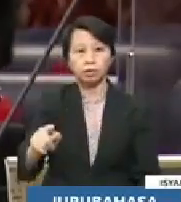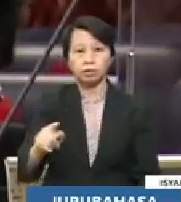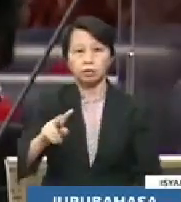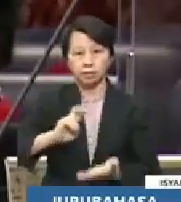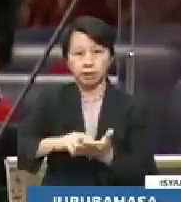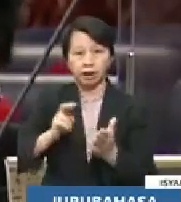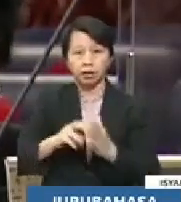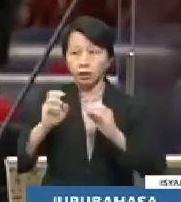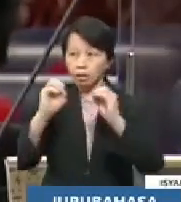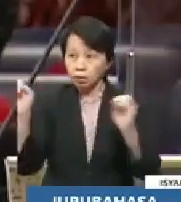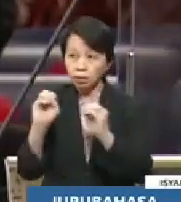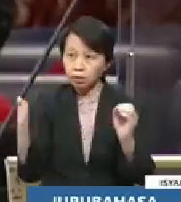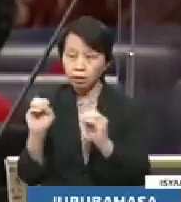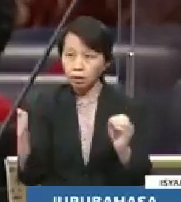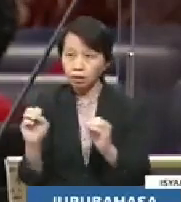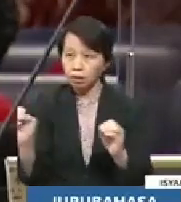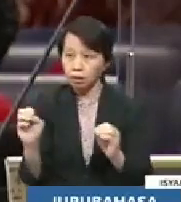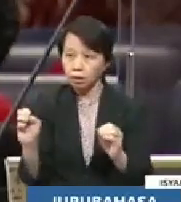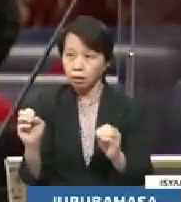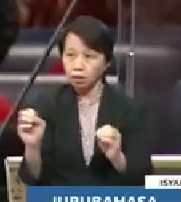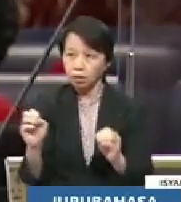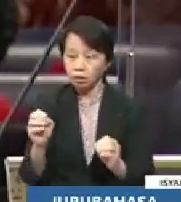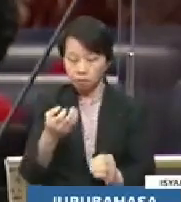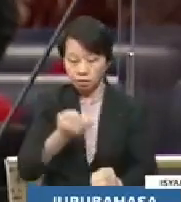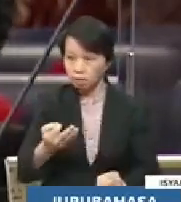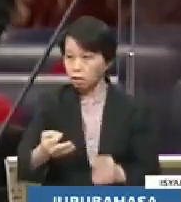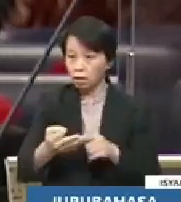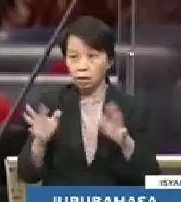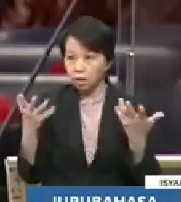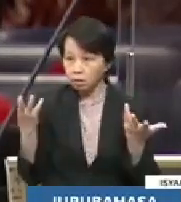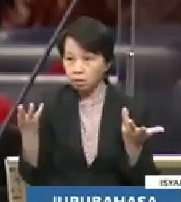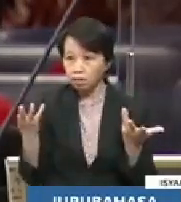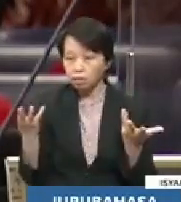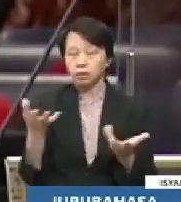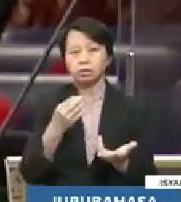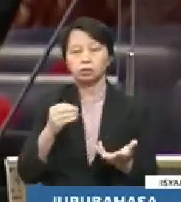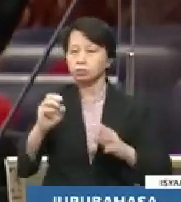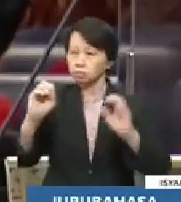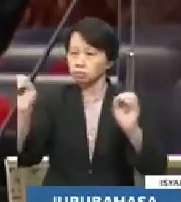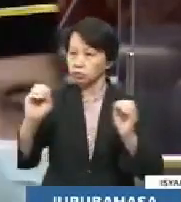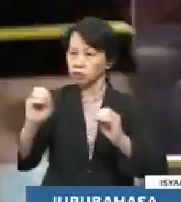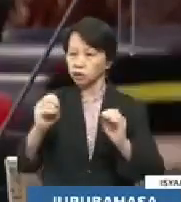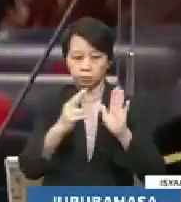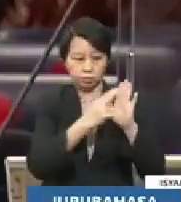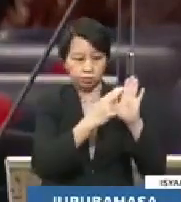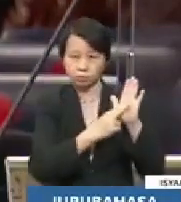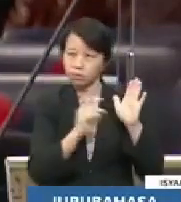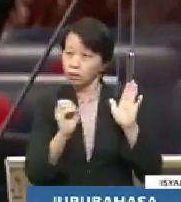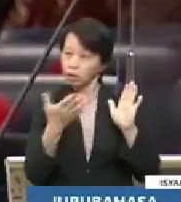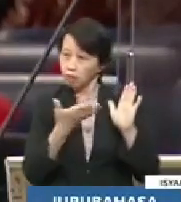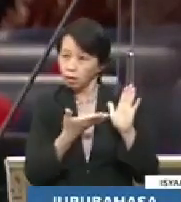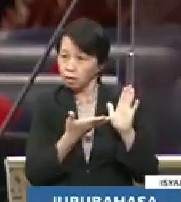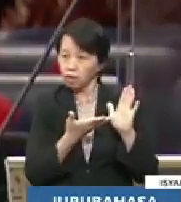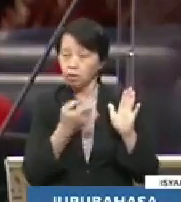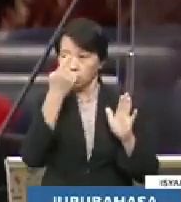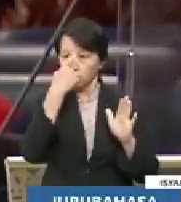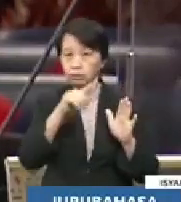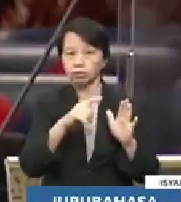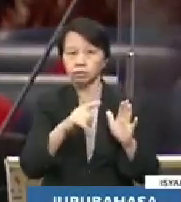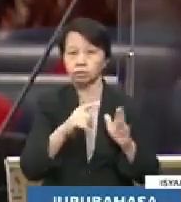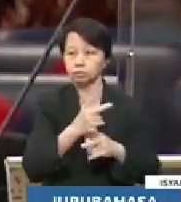maksudnya tak ada mekanisme di ada dan tidak ada perundangan sedih ada